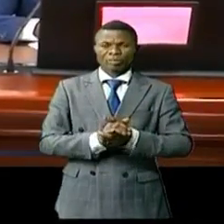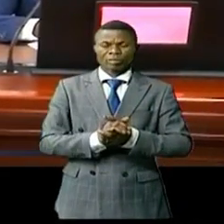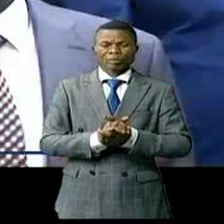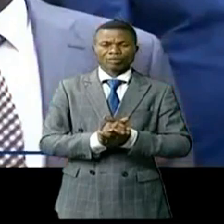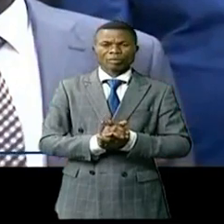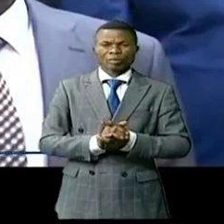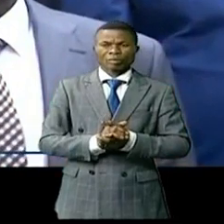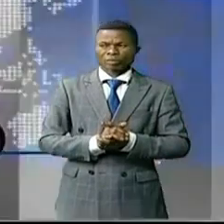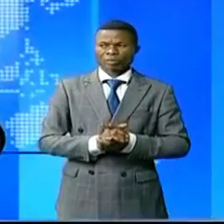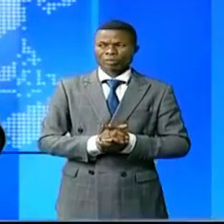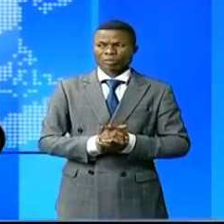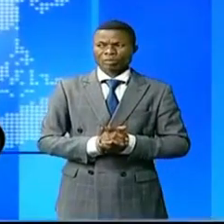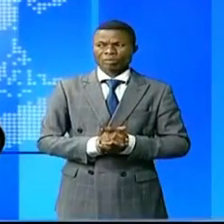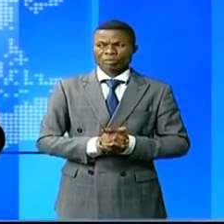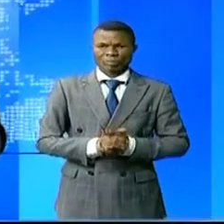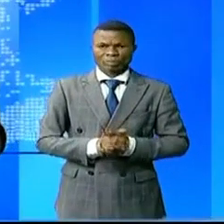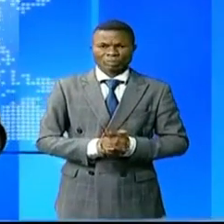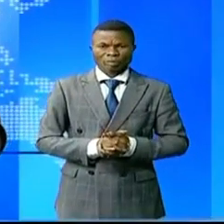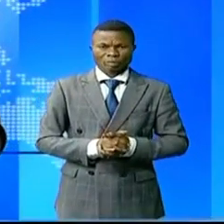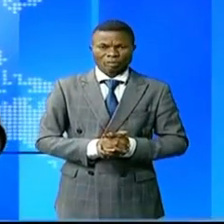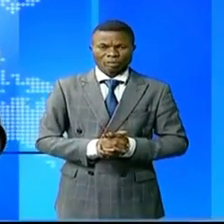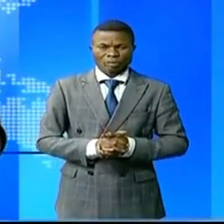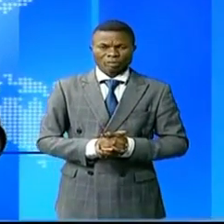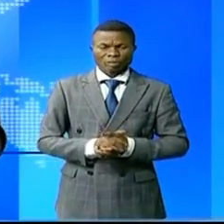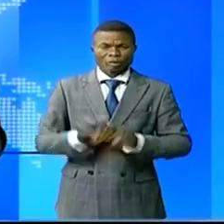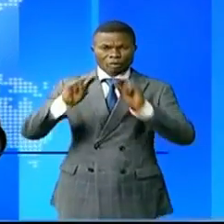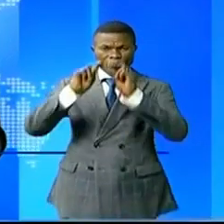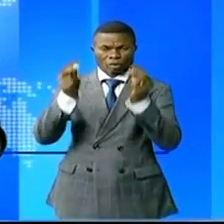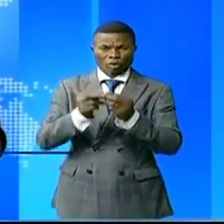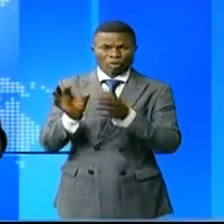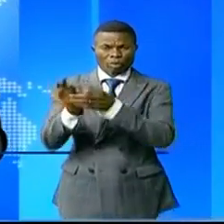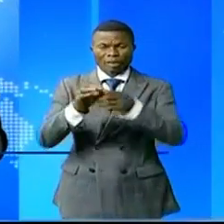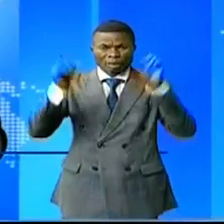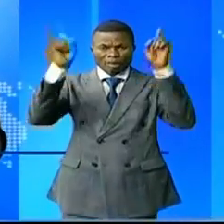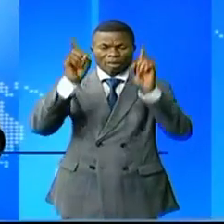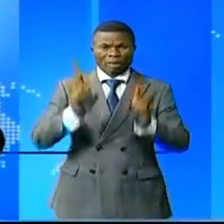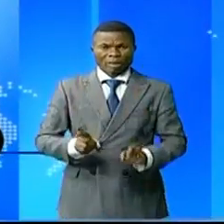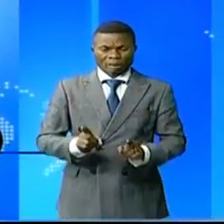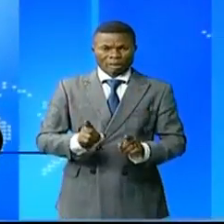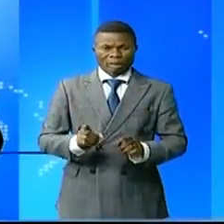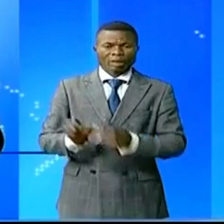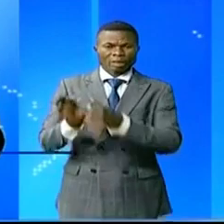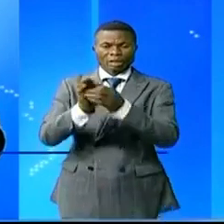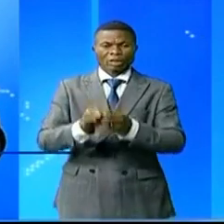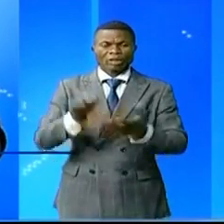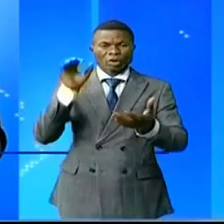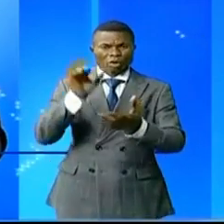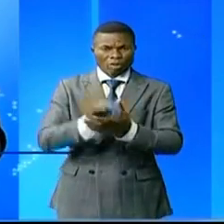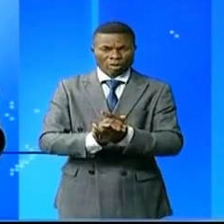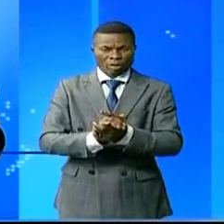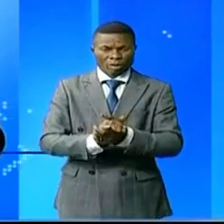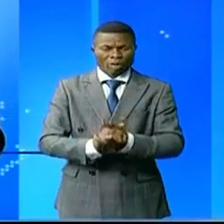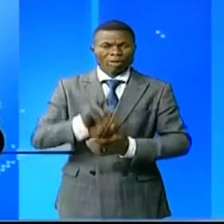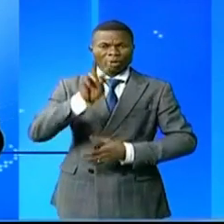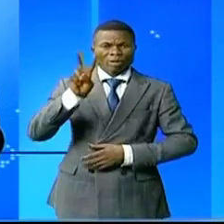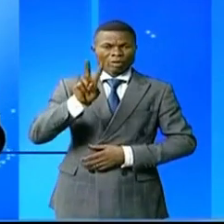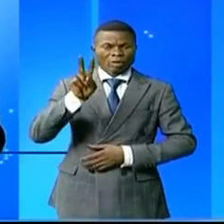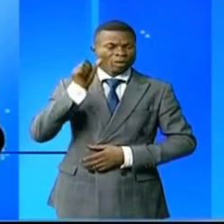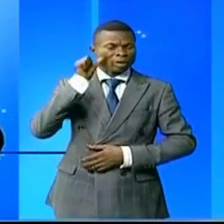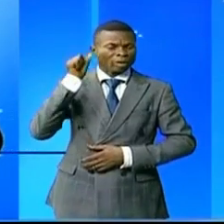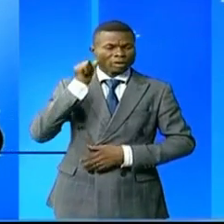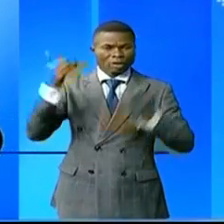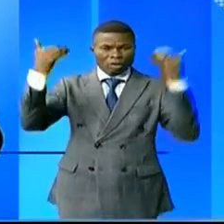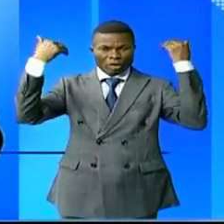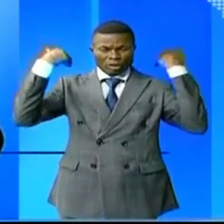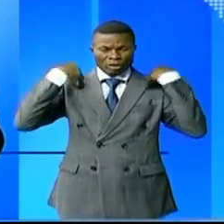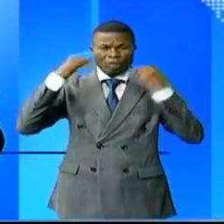cette province. L'IPANEL de l'Union africaine et l'UNIFAM a réuni ce vendredi quelques chefs coutumiers de la